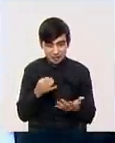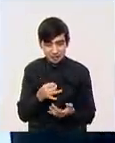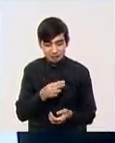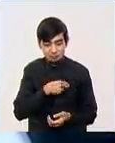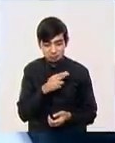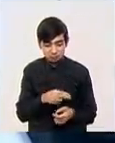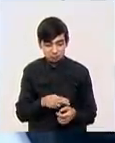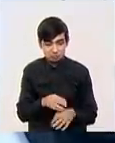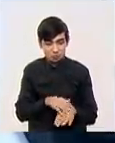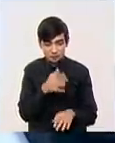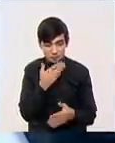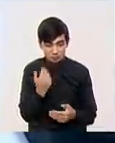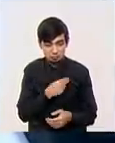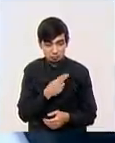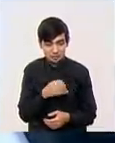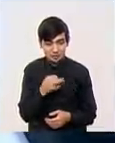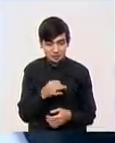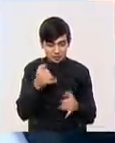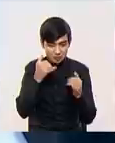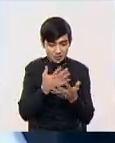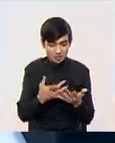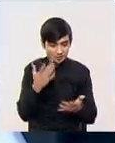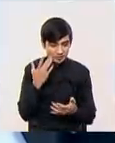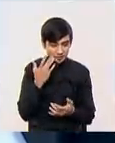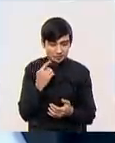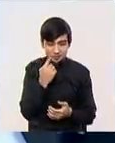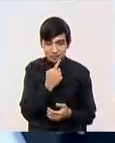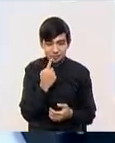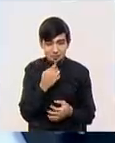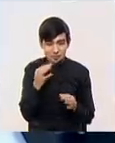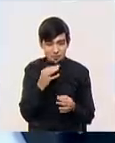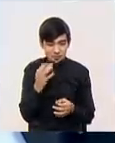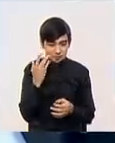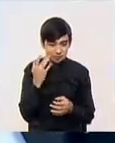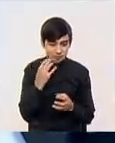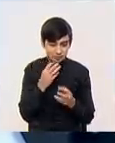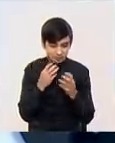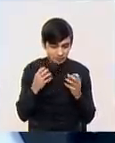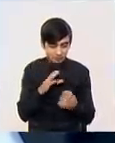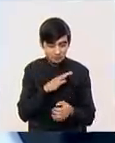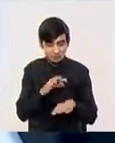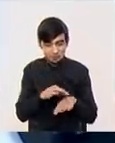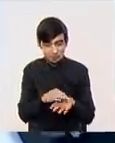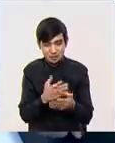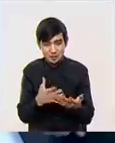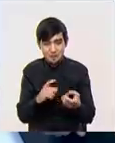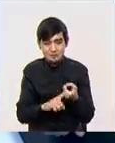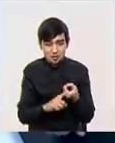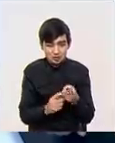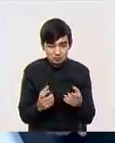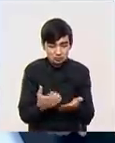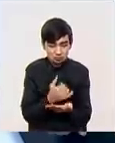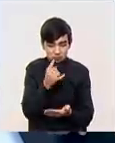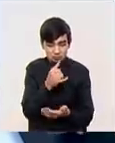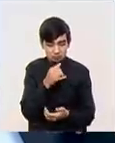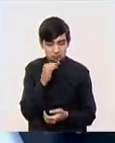өліп қалады дейді тұрғындар. Дегенмен ірі қарада жиі кездесетін ауыз қуысының шырышты қабатының қабынуы аусыл сияқты аурулардың вирусы табылмапты. Белгісіз